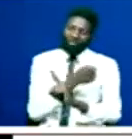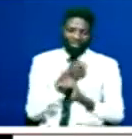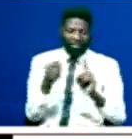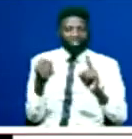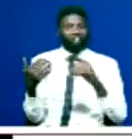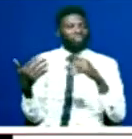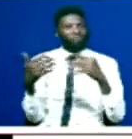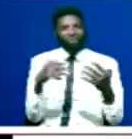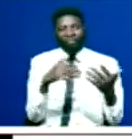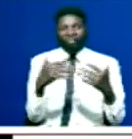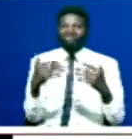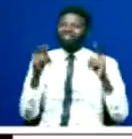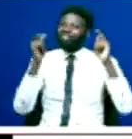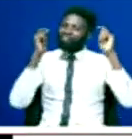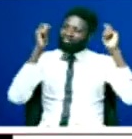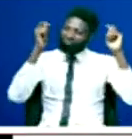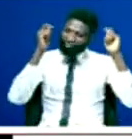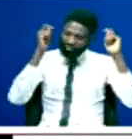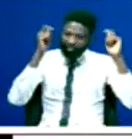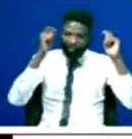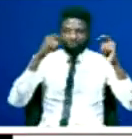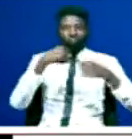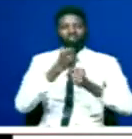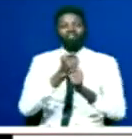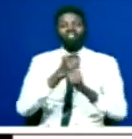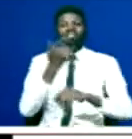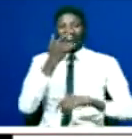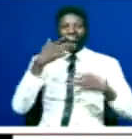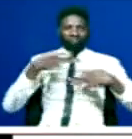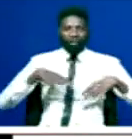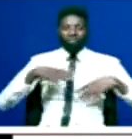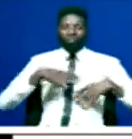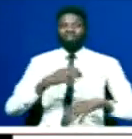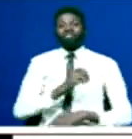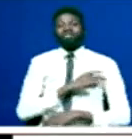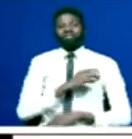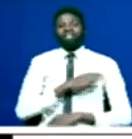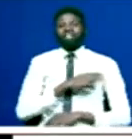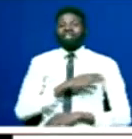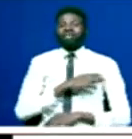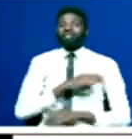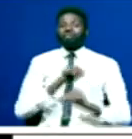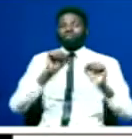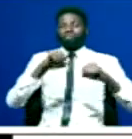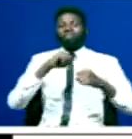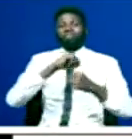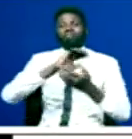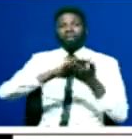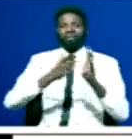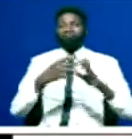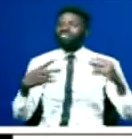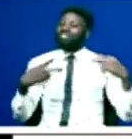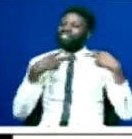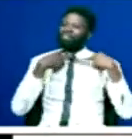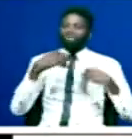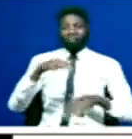maandamano, amewauzia uoga mpaka karibu awafanye kuwa watumwa. Na